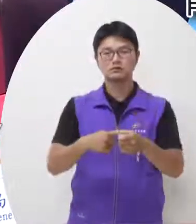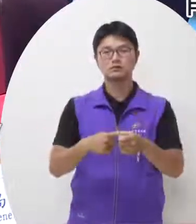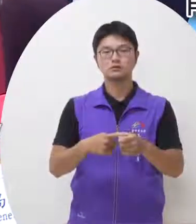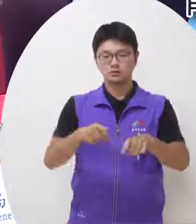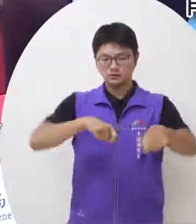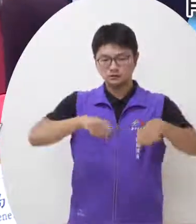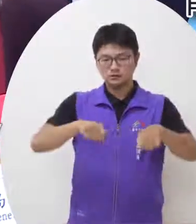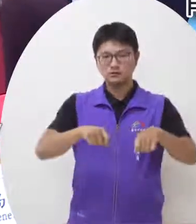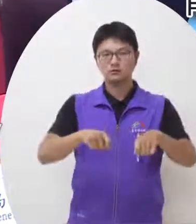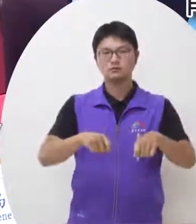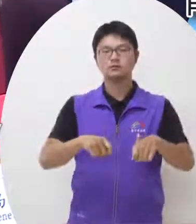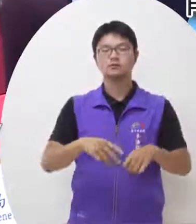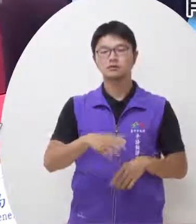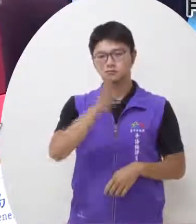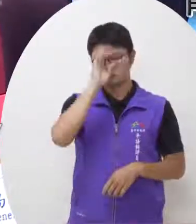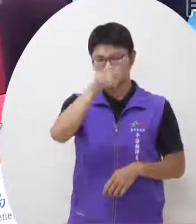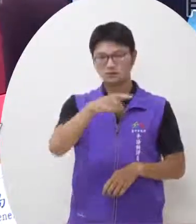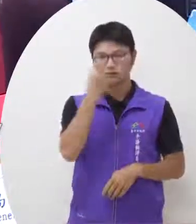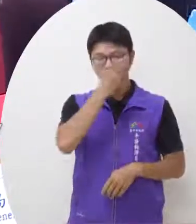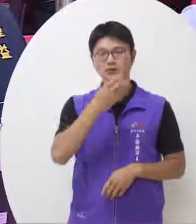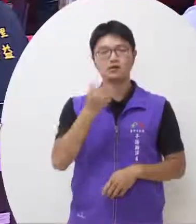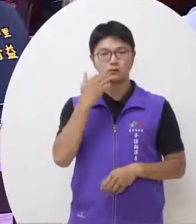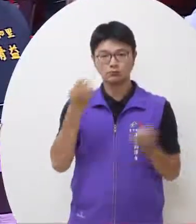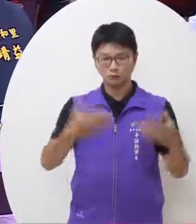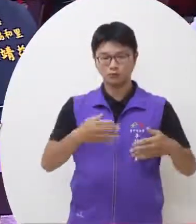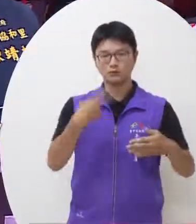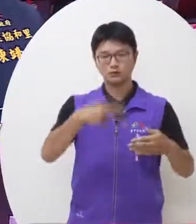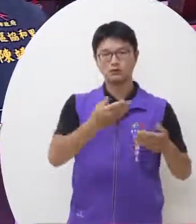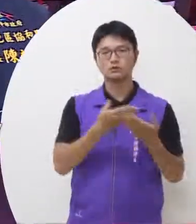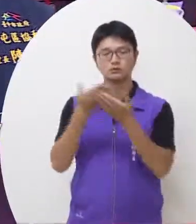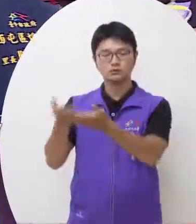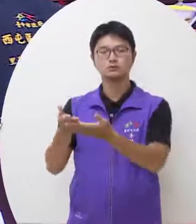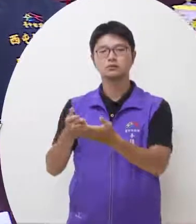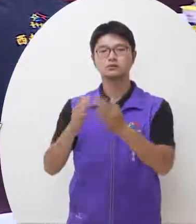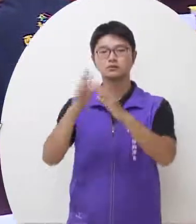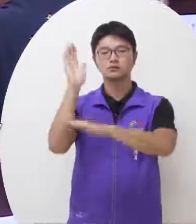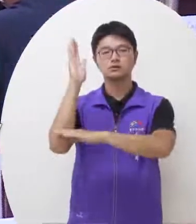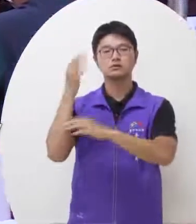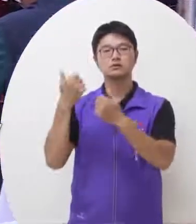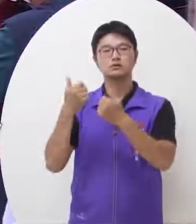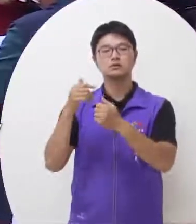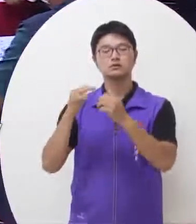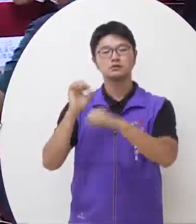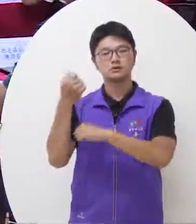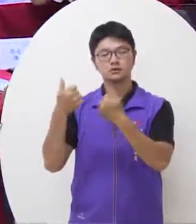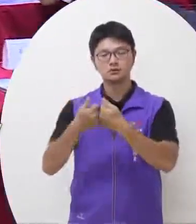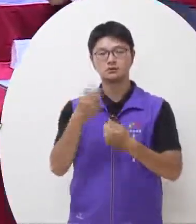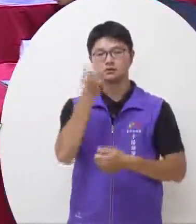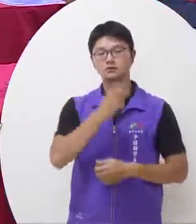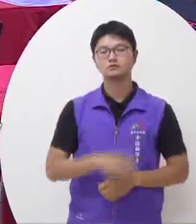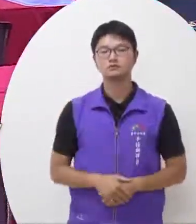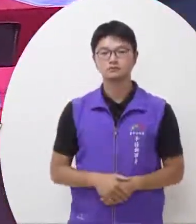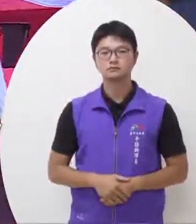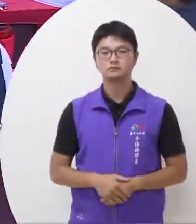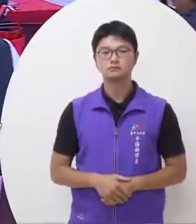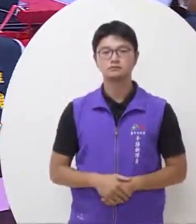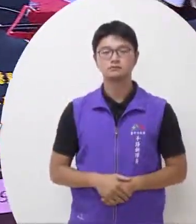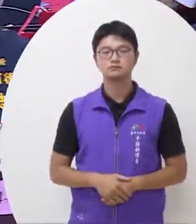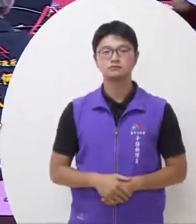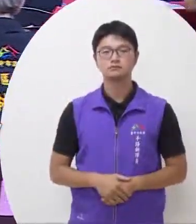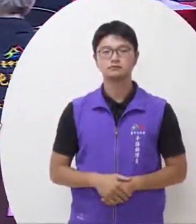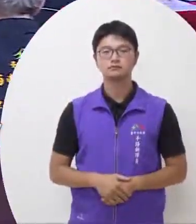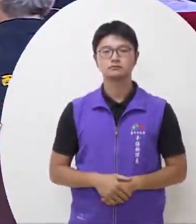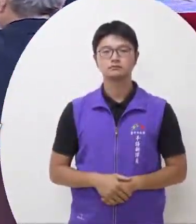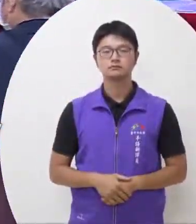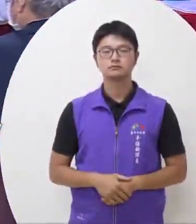通过后我们再送到市议会来审议。以上报告。 请问大家对于这份中捷的110年度事业计